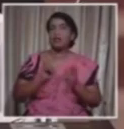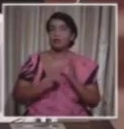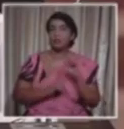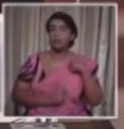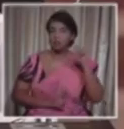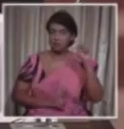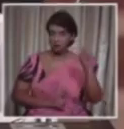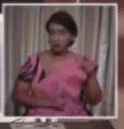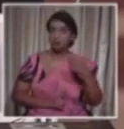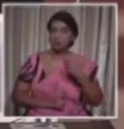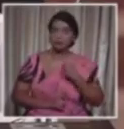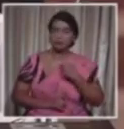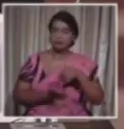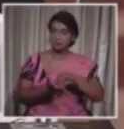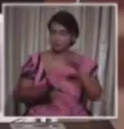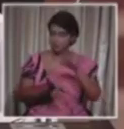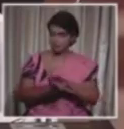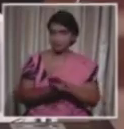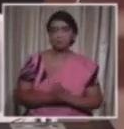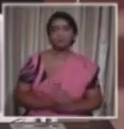නම මම ස්ථිර කරමි.